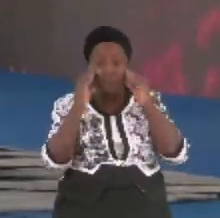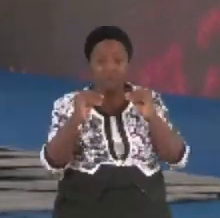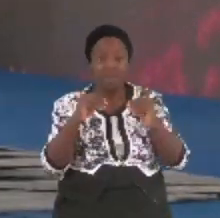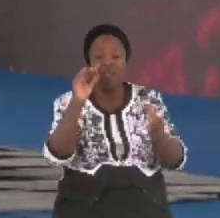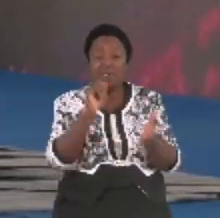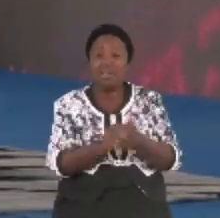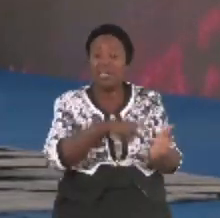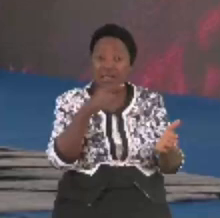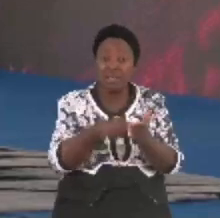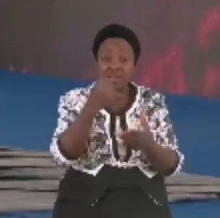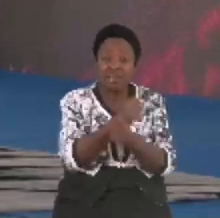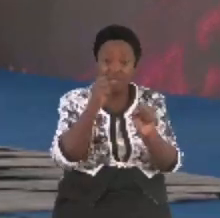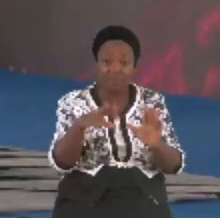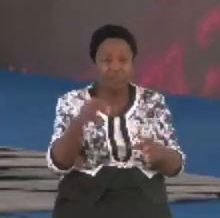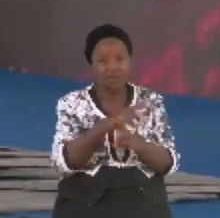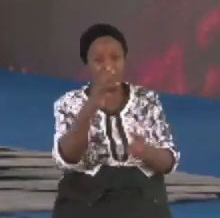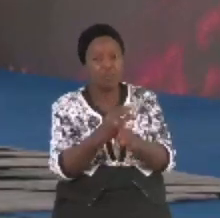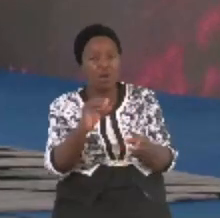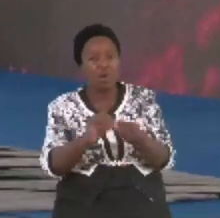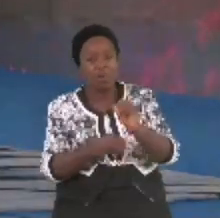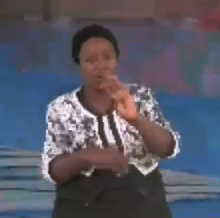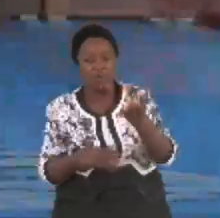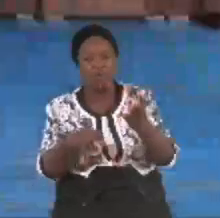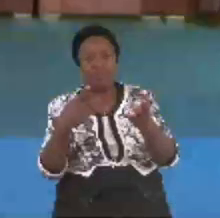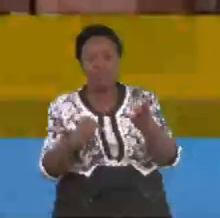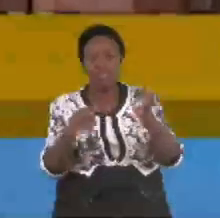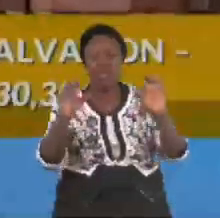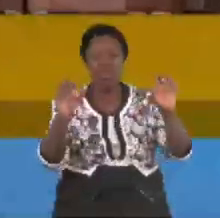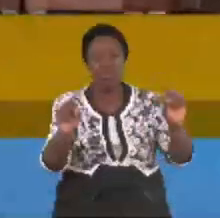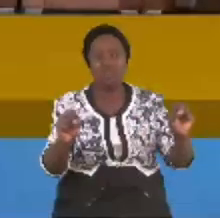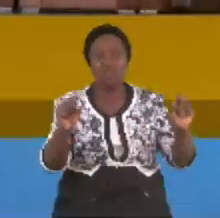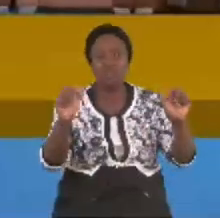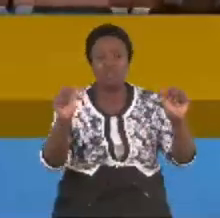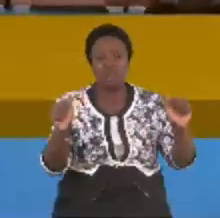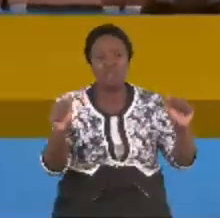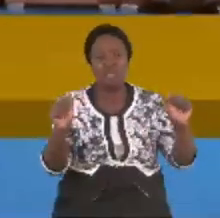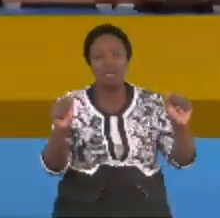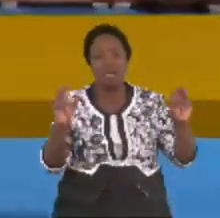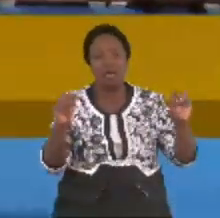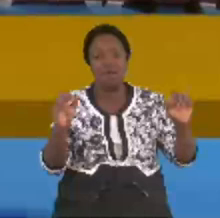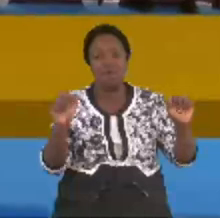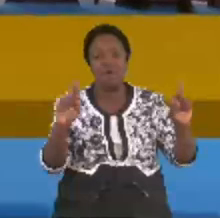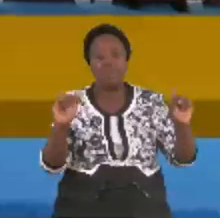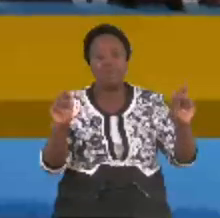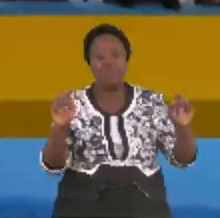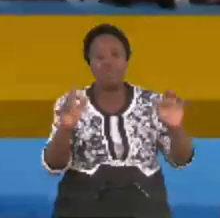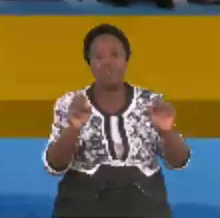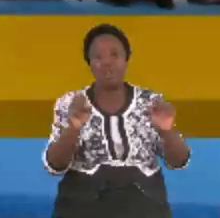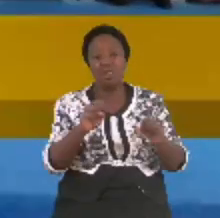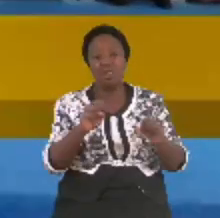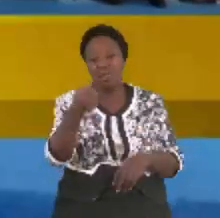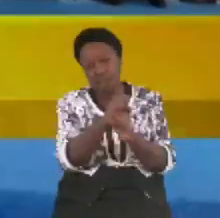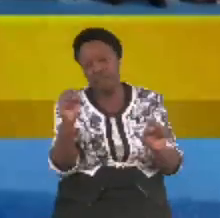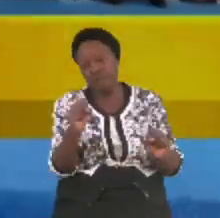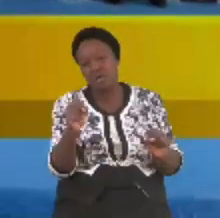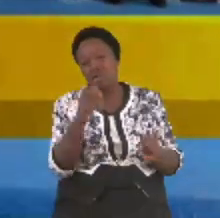monde. Quatrièmement, le salut de la Samaritaine. le salut de la Samaritaine,